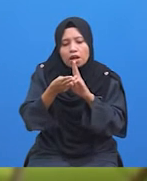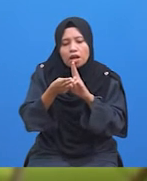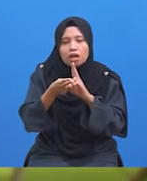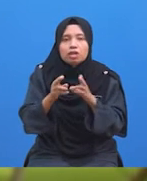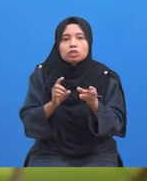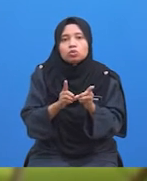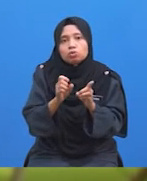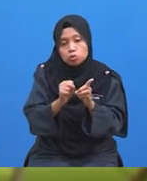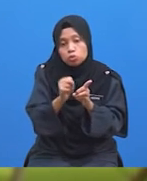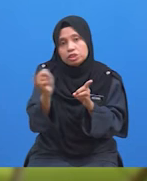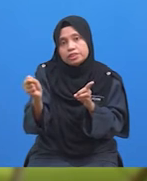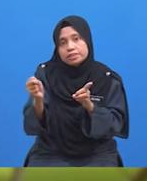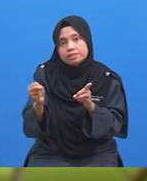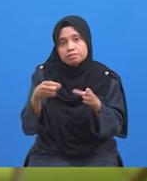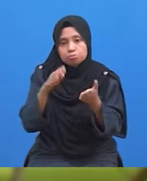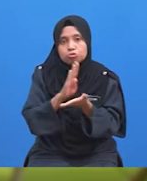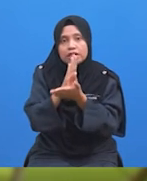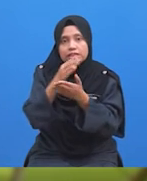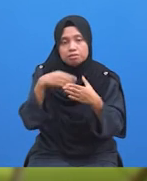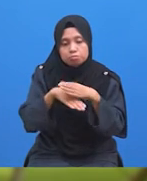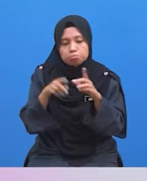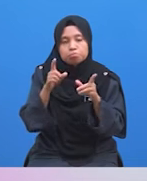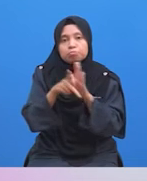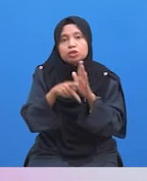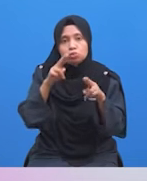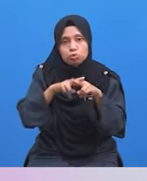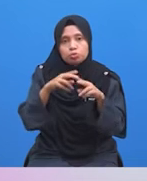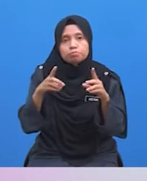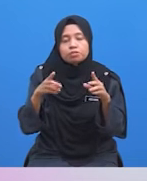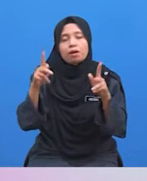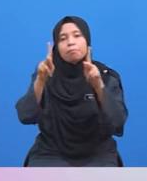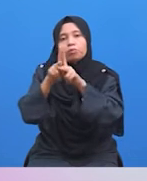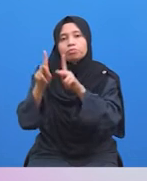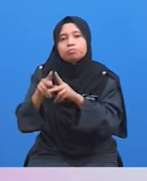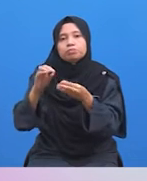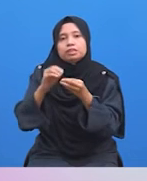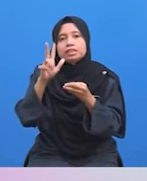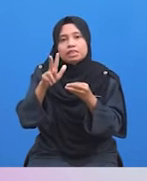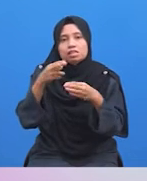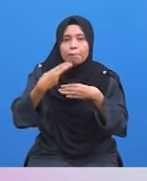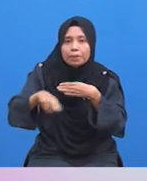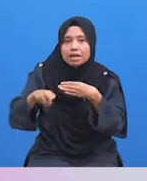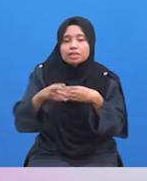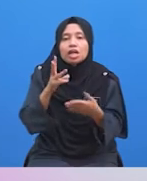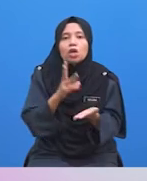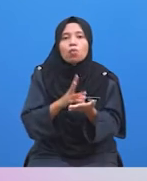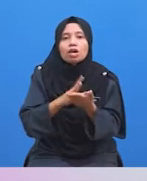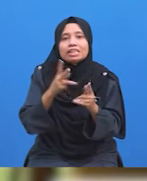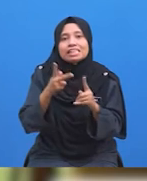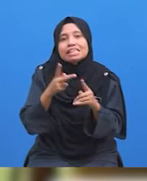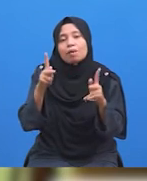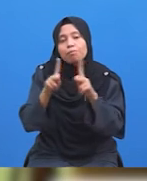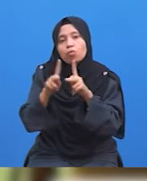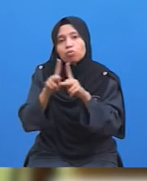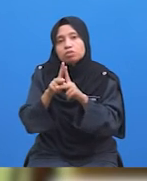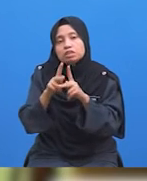politik dan budaya dalam kalangan penduduk DC ketiga berlaku penghantaran uang ke kampung